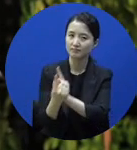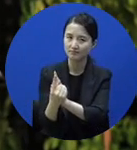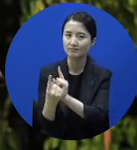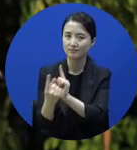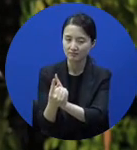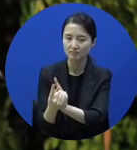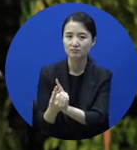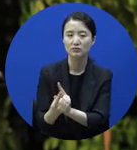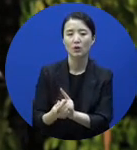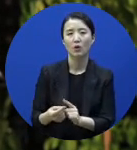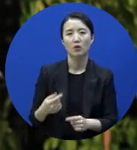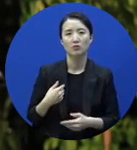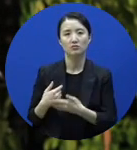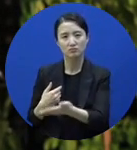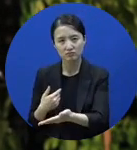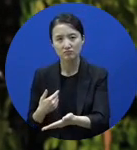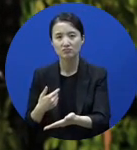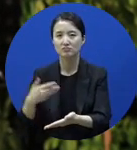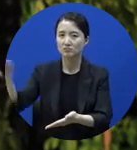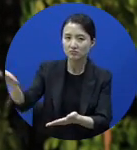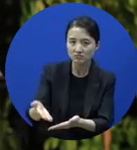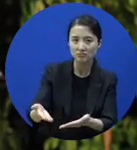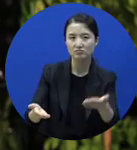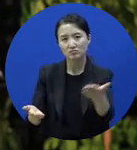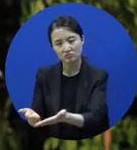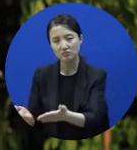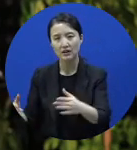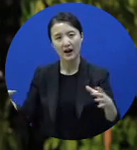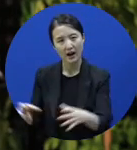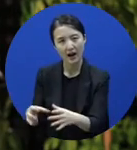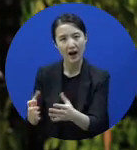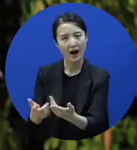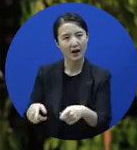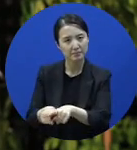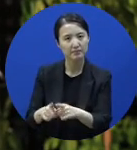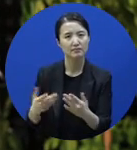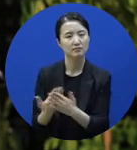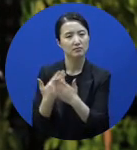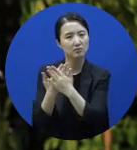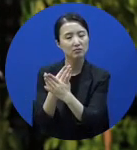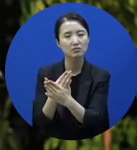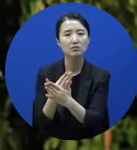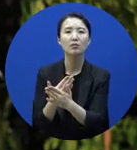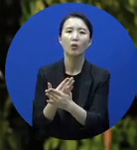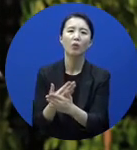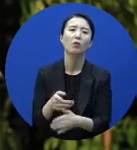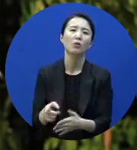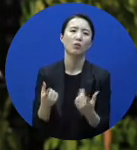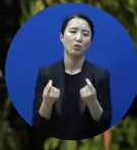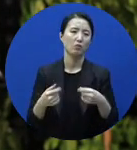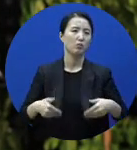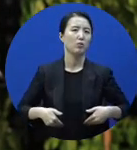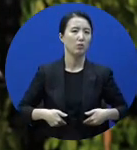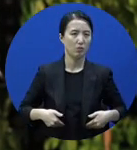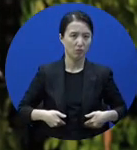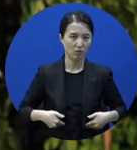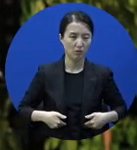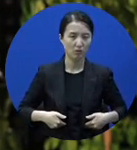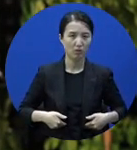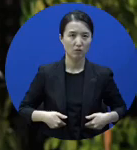저한테 전달하고 뭐 그런 것이 반복적으로 되다 보니까 그 사람들과 같이 성장하게 되고 또 새로운 일들이 발생을 하면 그 사람들은